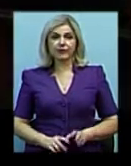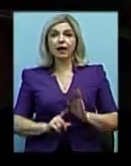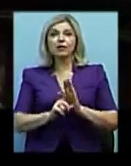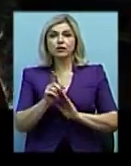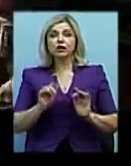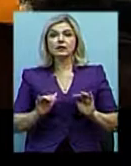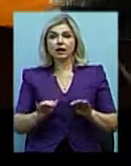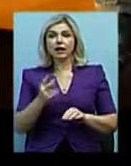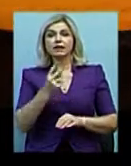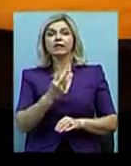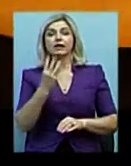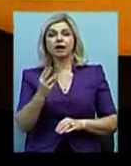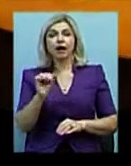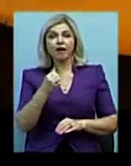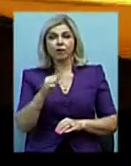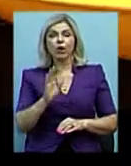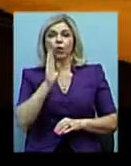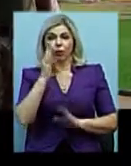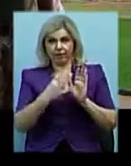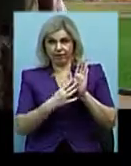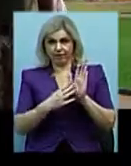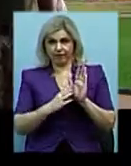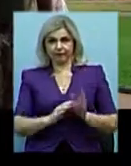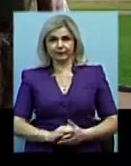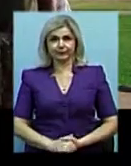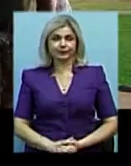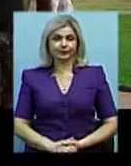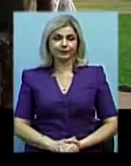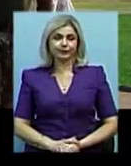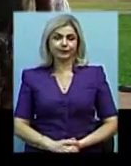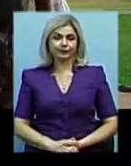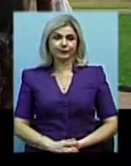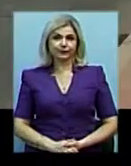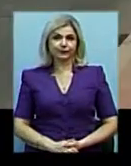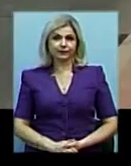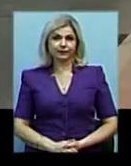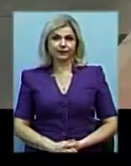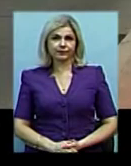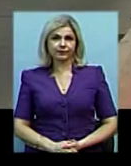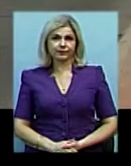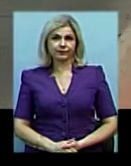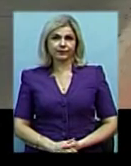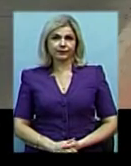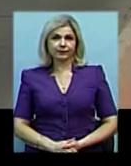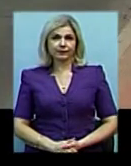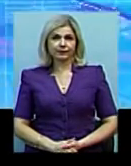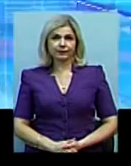Початок заходу 23 серпня о 9 ранку. Олександр Гордієнко, Артем Белібов, телевізійні новини